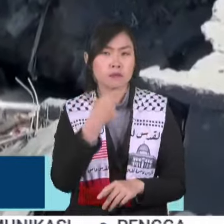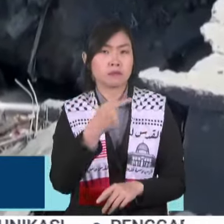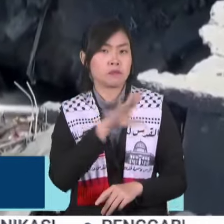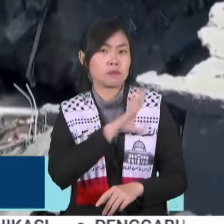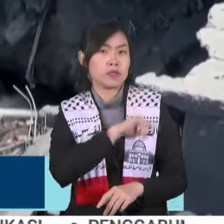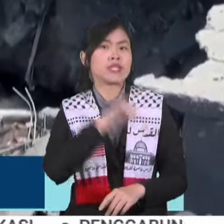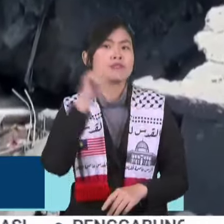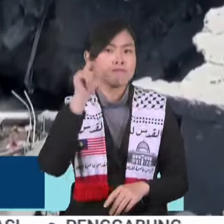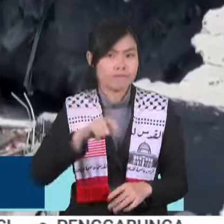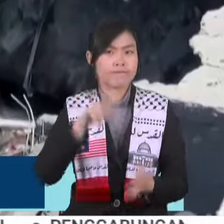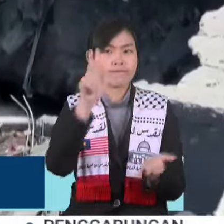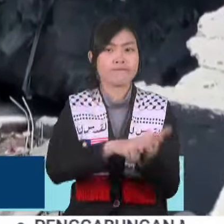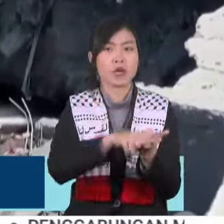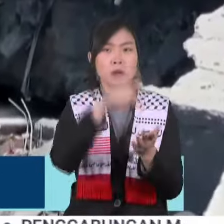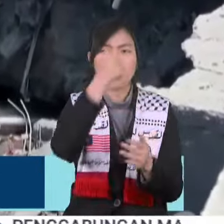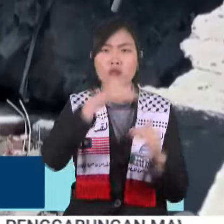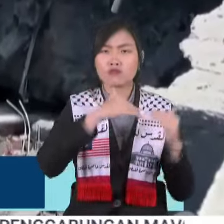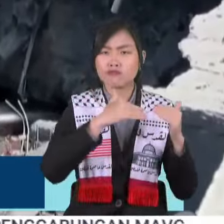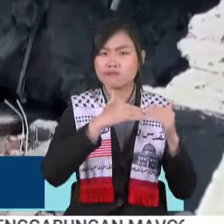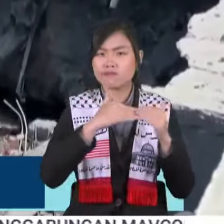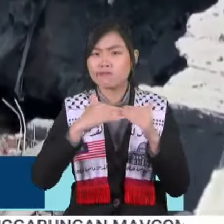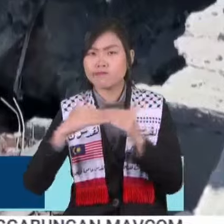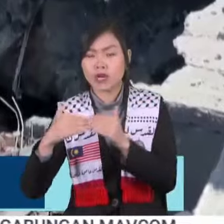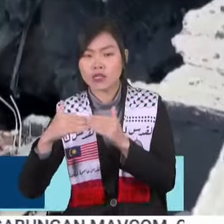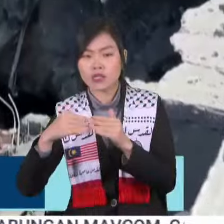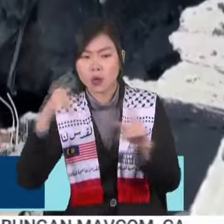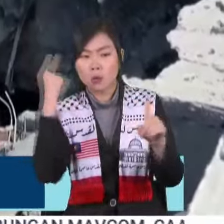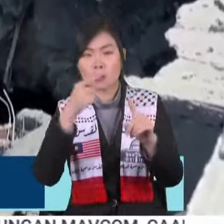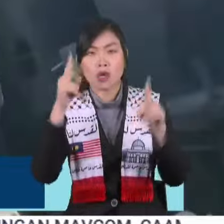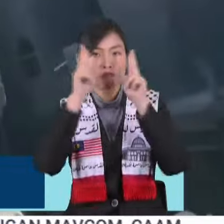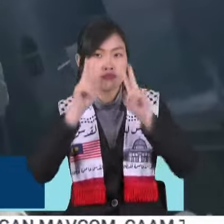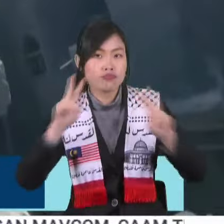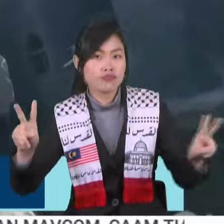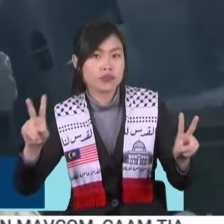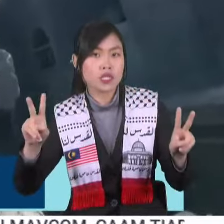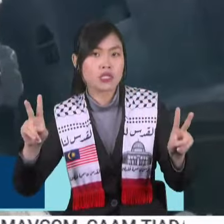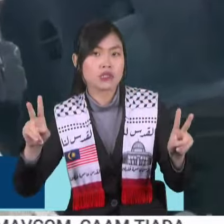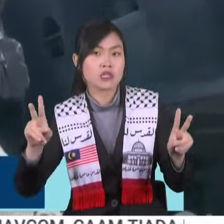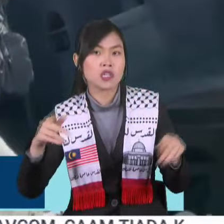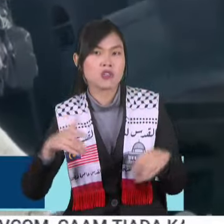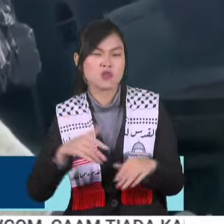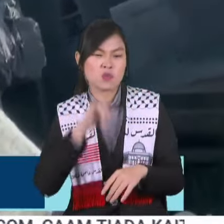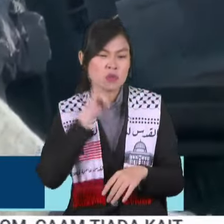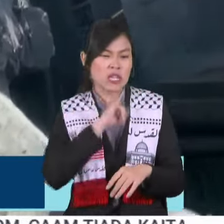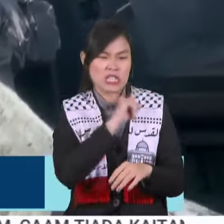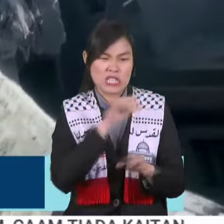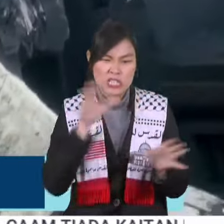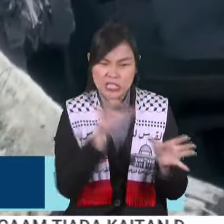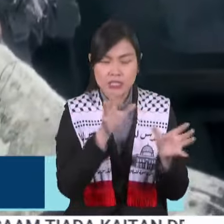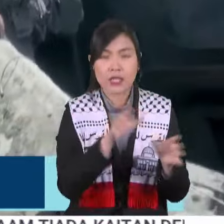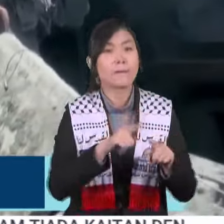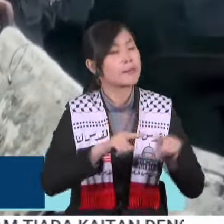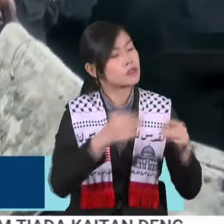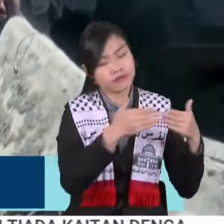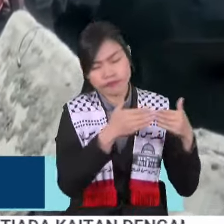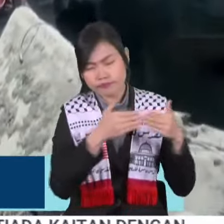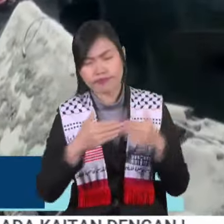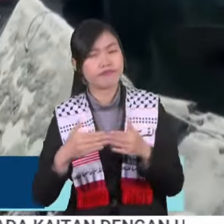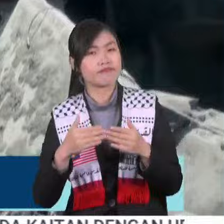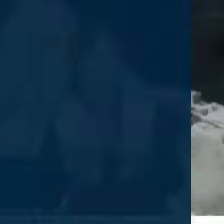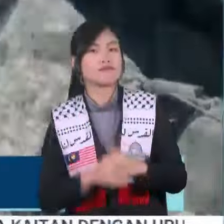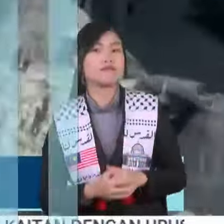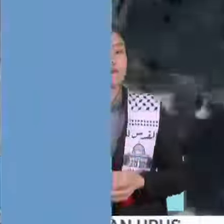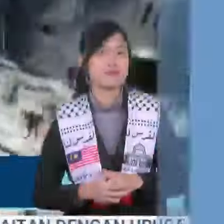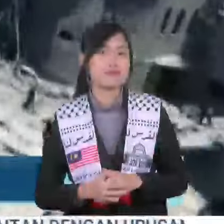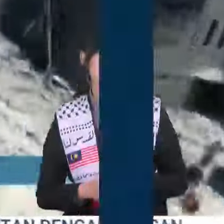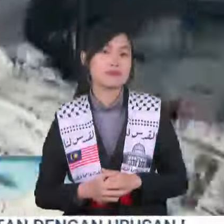diberi pengiktirafan tersebut kerana konsisten dengan pendekatan keamanan meskipun berterusan diasah Israel.